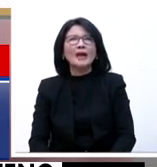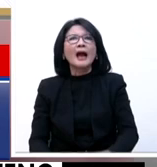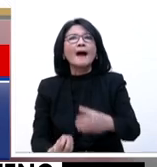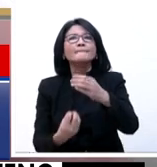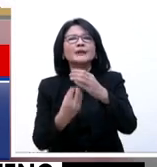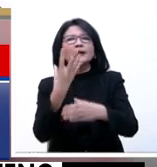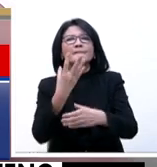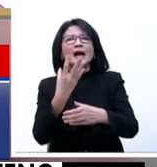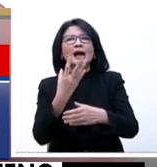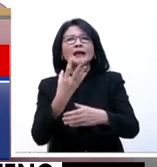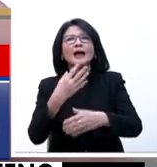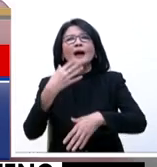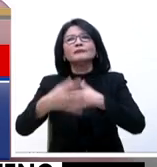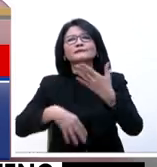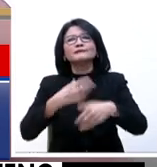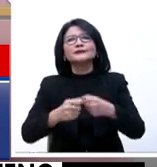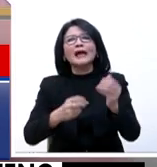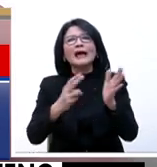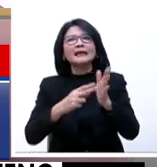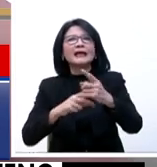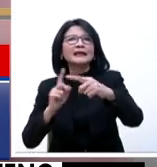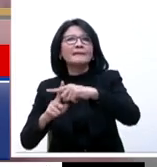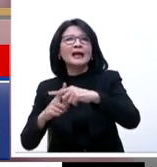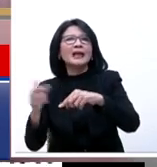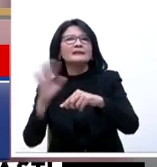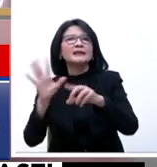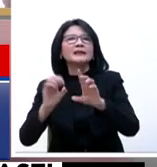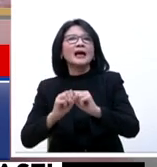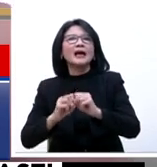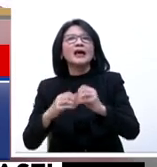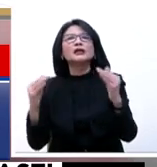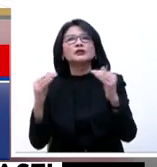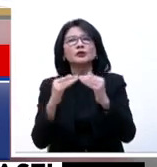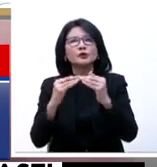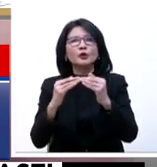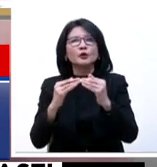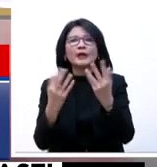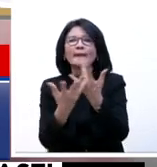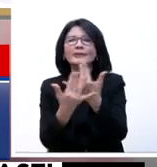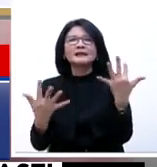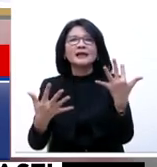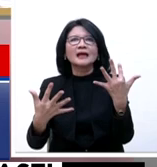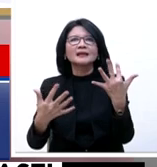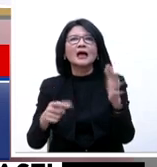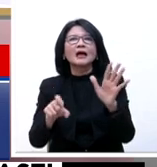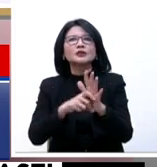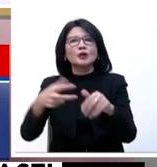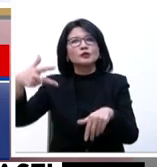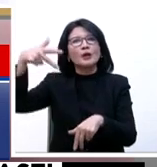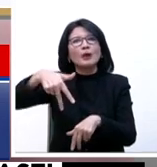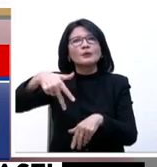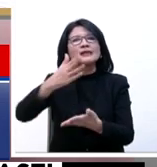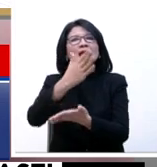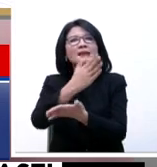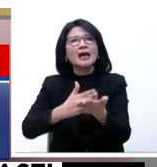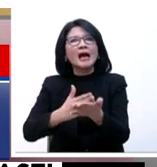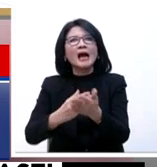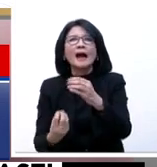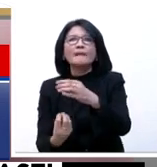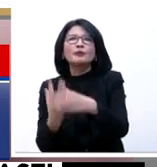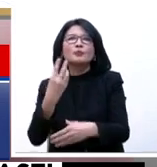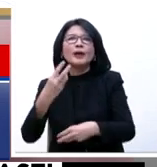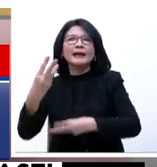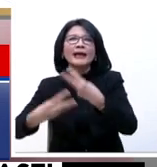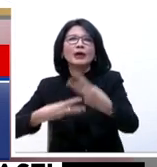perkembangan hilirisasi maupun tambang tidak signifikan dengan kesejahteraan masyarakat sekitar. Sulawesi Tengah, pertumbuhan